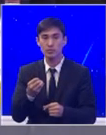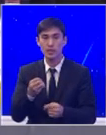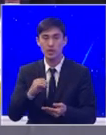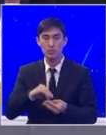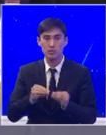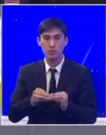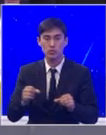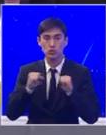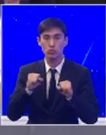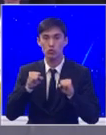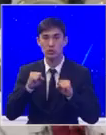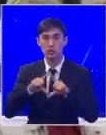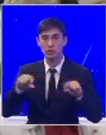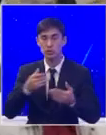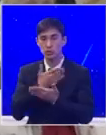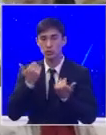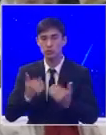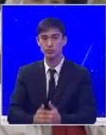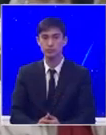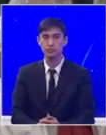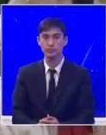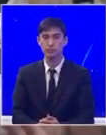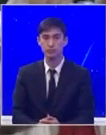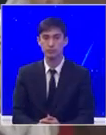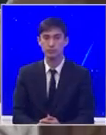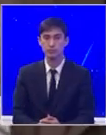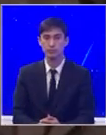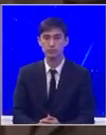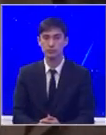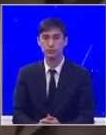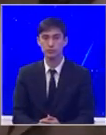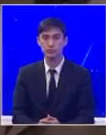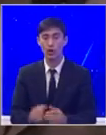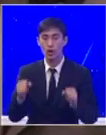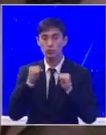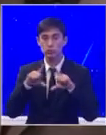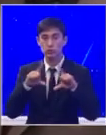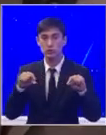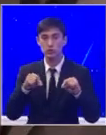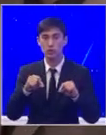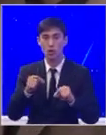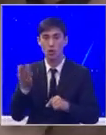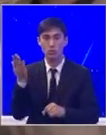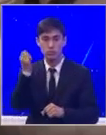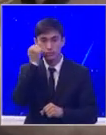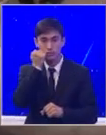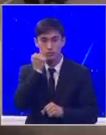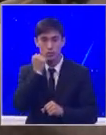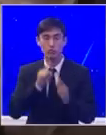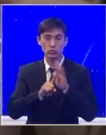Миялдағы спорт кешені ғимараты. Спорт кешені бар, ғимараты тұр. Бұл бірнеше жыл болды, сол іске қосылмай